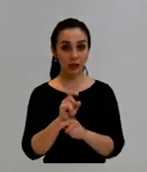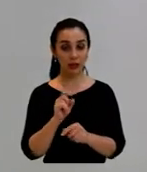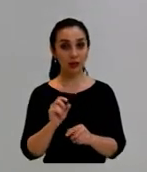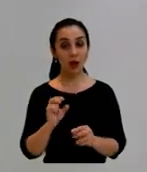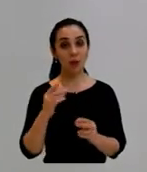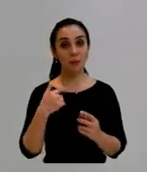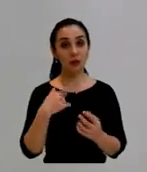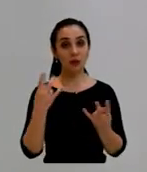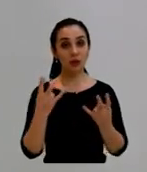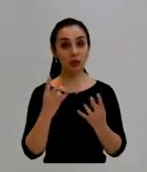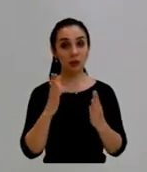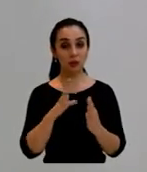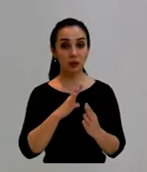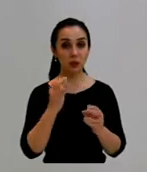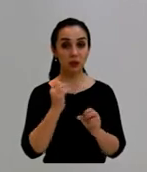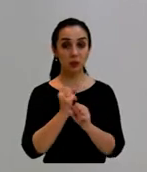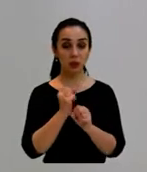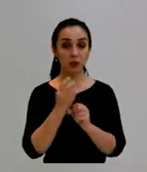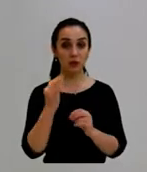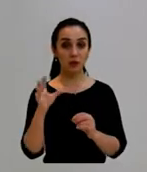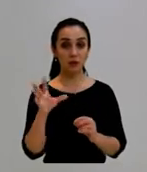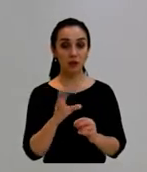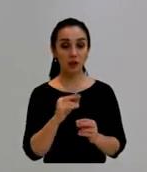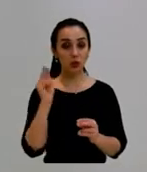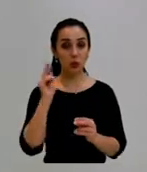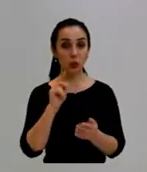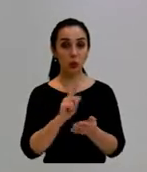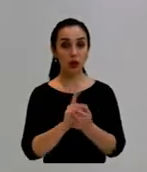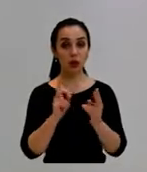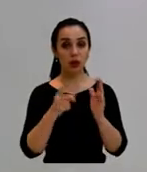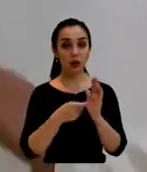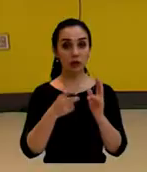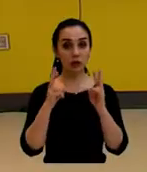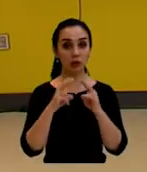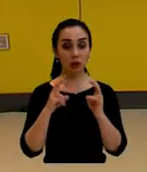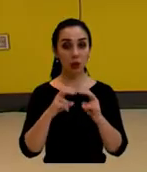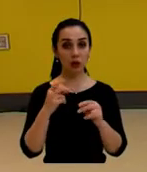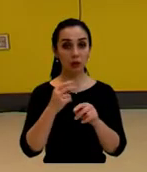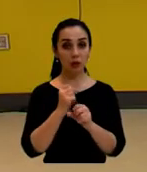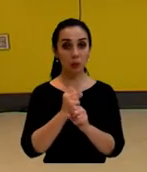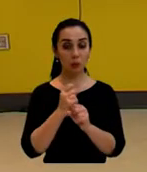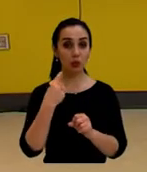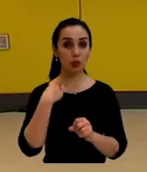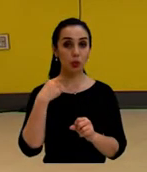Посмотрите, мы должны были с вами проработать этот весь урок. Контрольная работа номер 7.